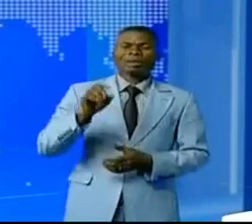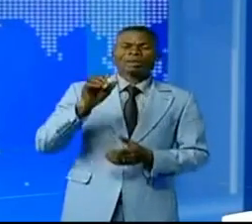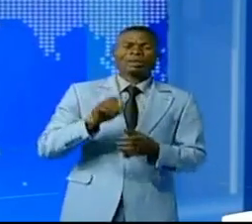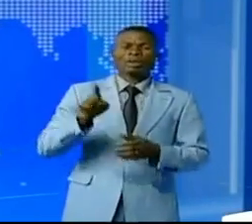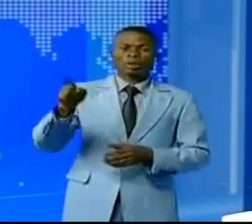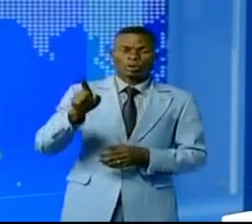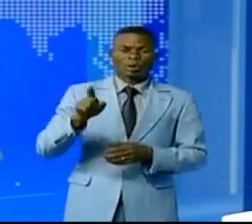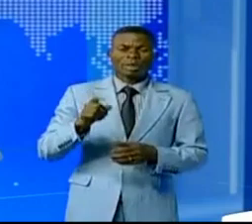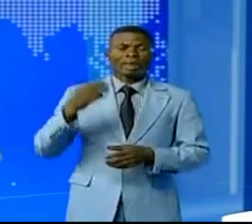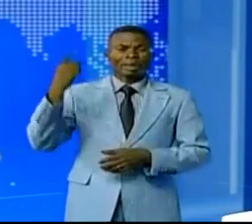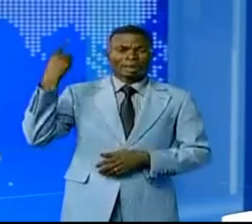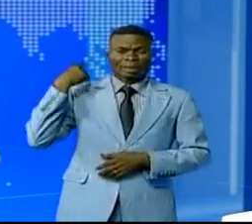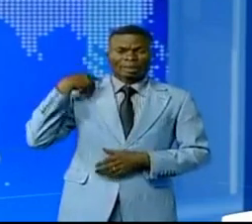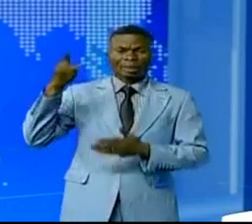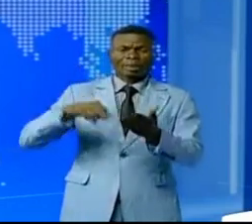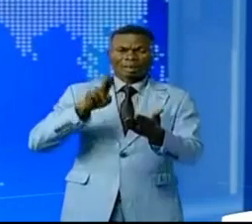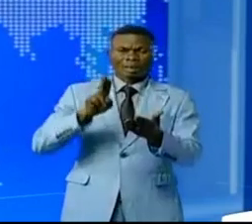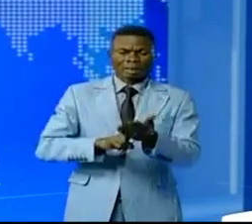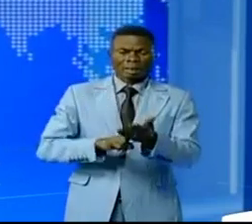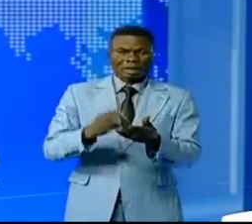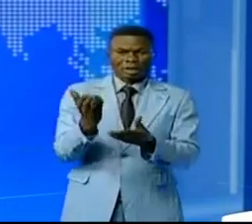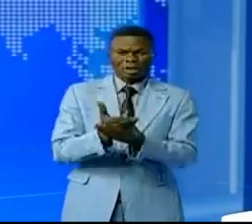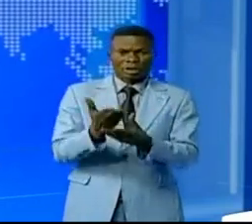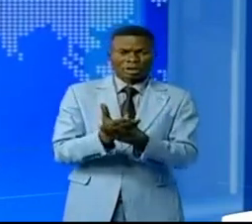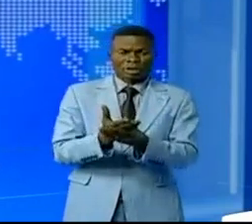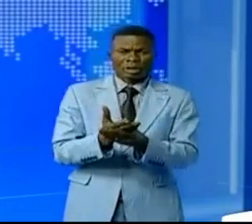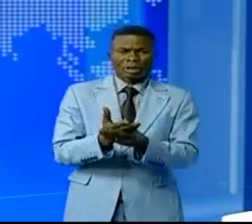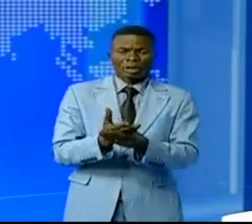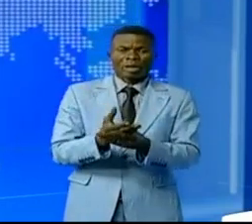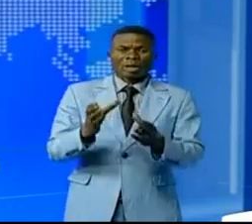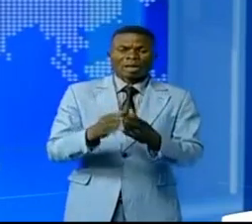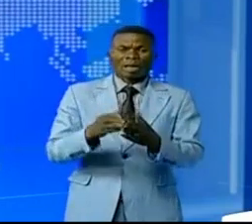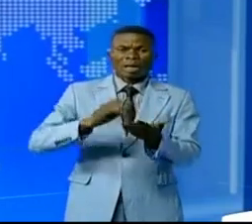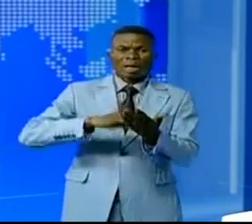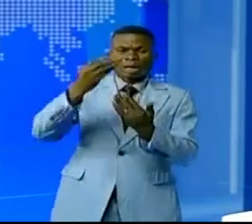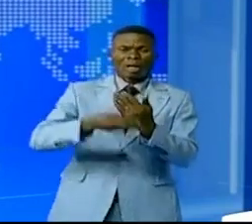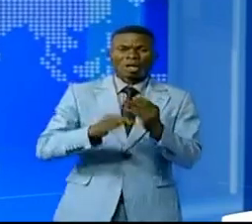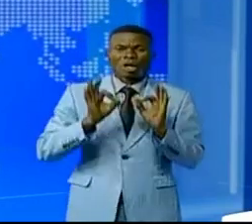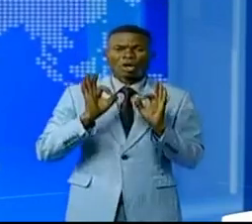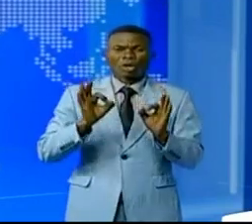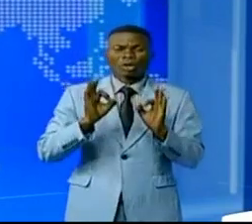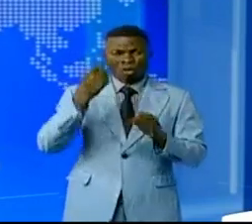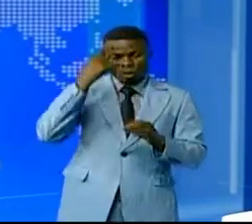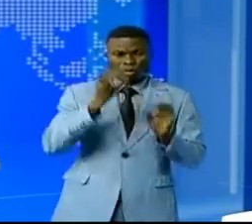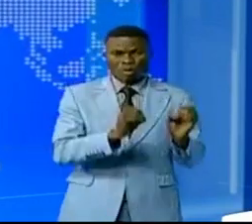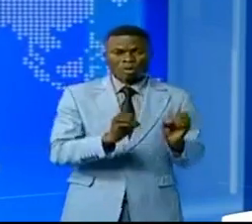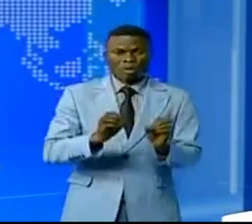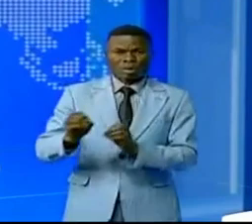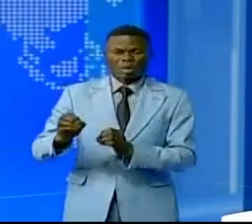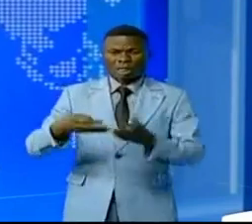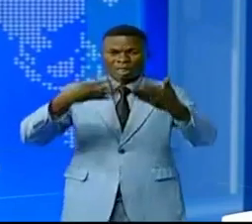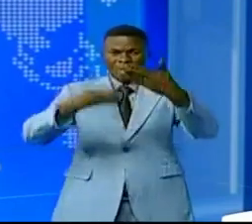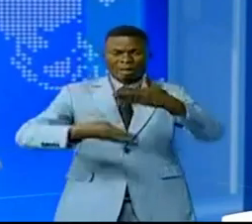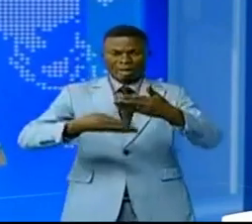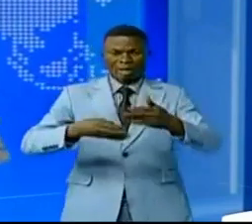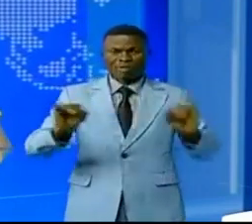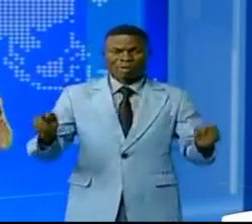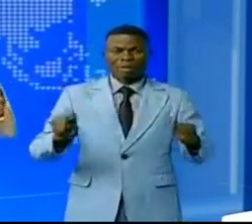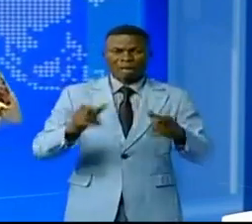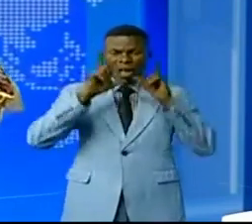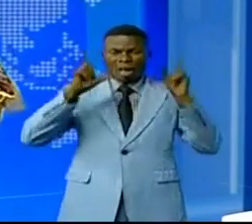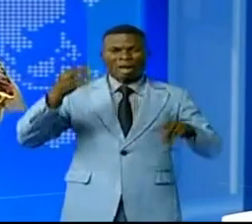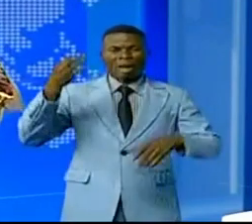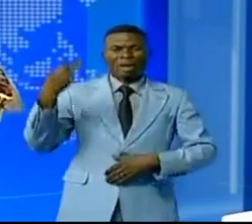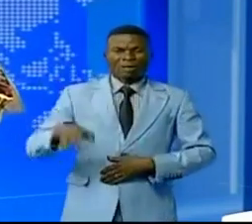eu hier à signer un avenant ou cahier de charge du nouveau calendrier pour l'organisation du 9e jeu de la